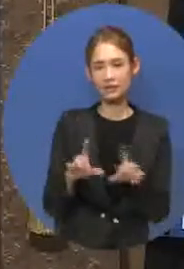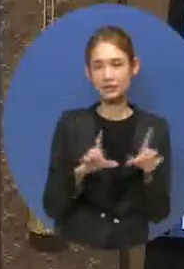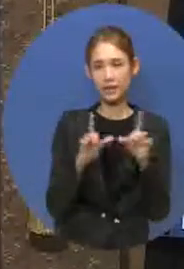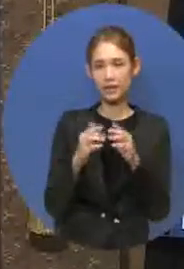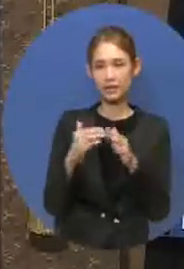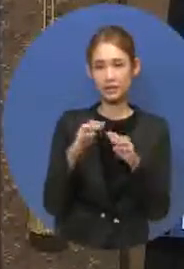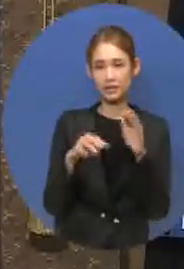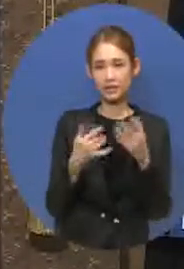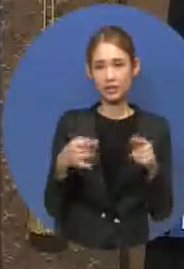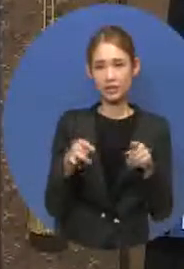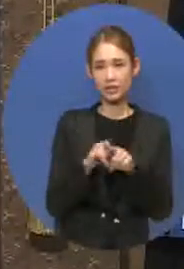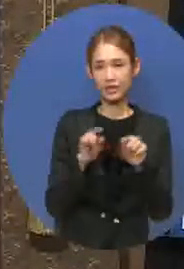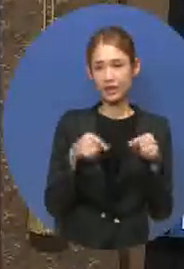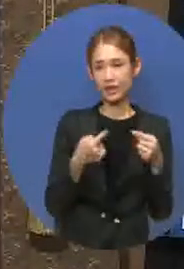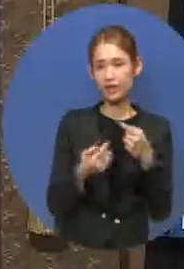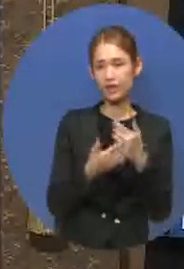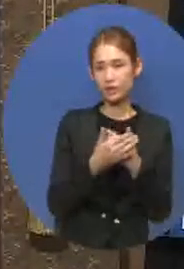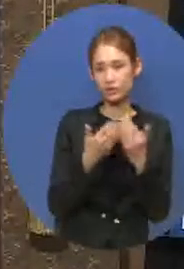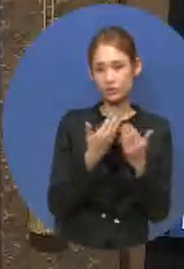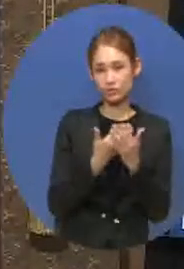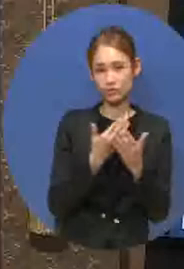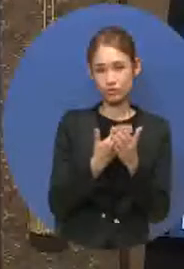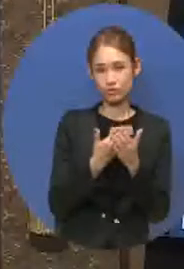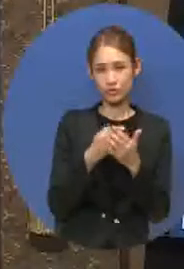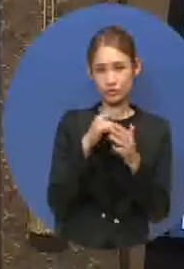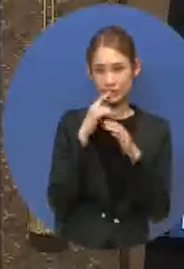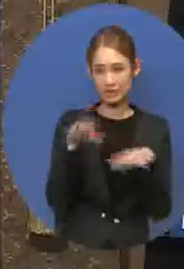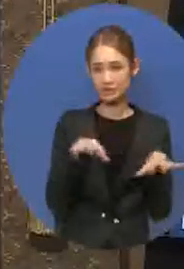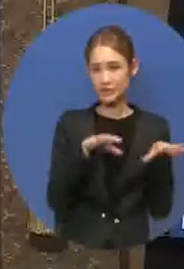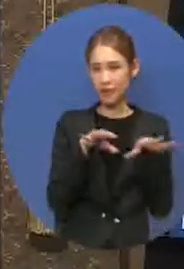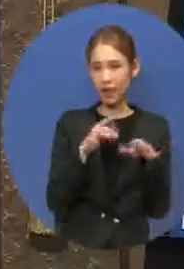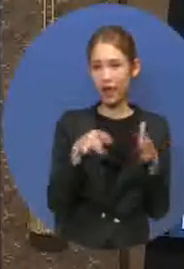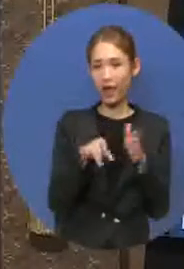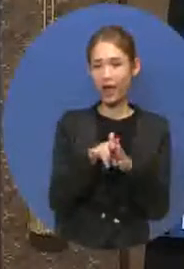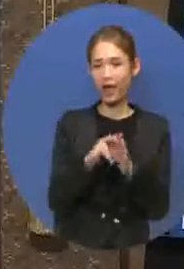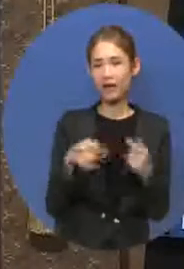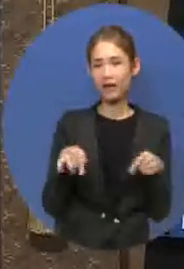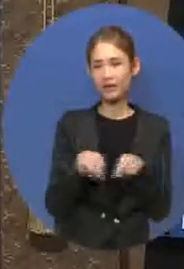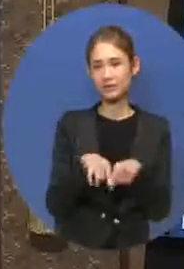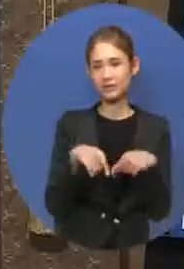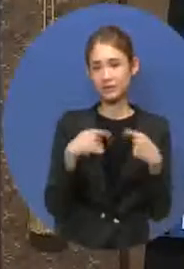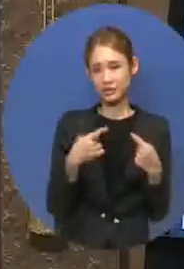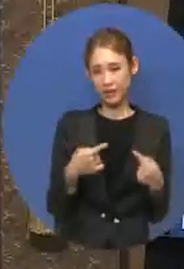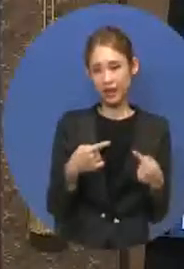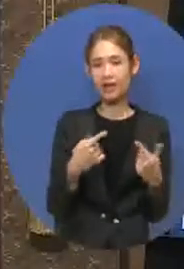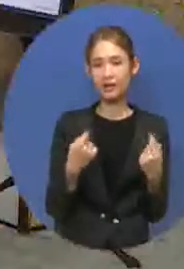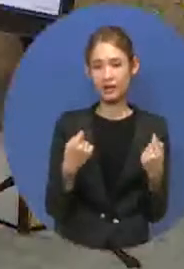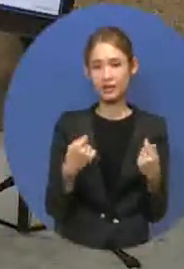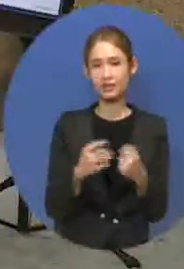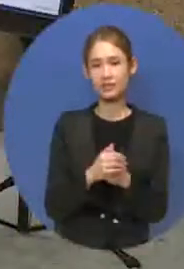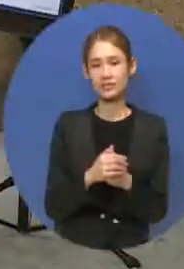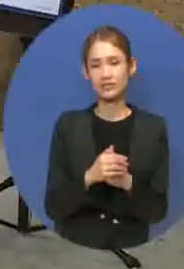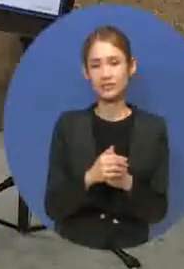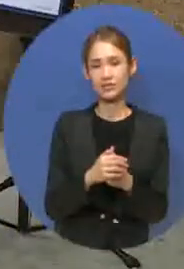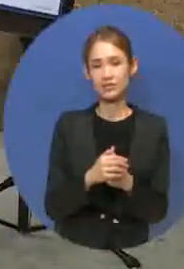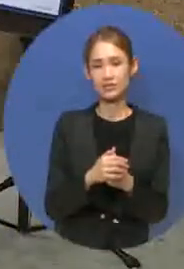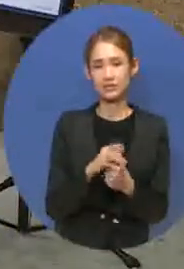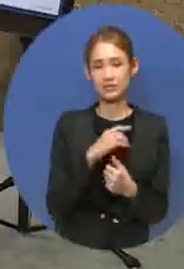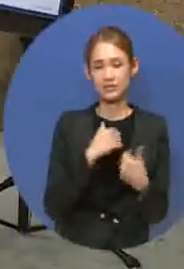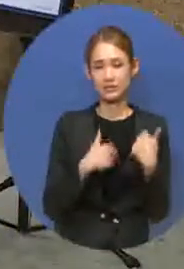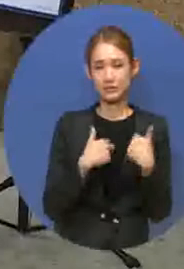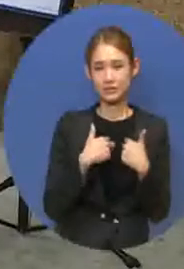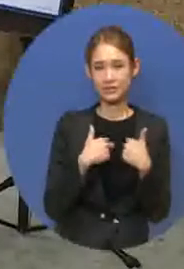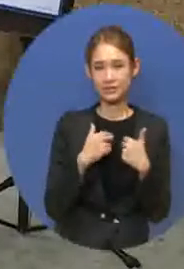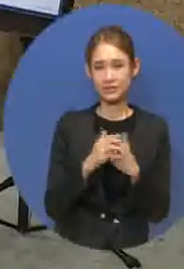계시니 네. 같이 함께 해주세요. 뭐 김장할 좋네요. 때도 같이 해주세요. 이러는 일이어서요. 네, 네이밍도 그러니까, 너무 재밌고